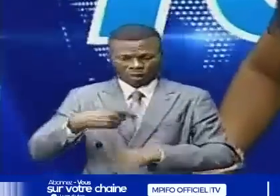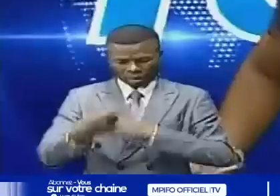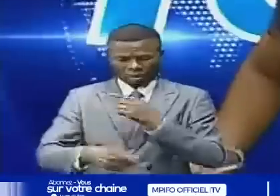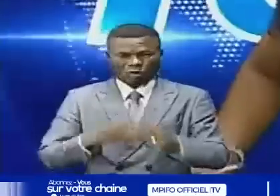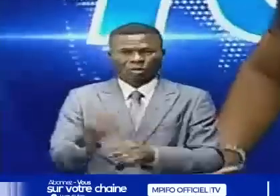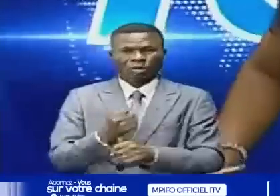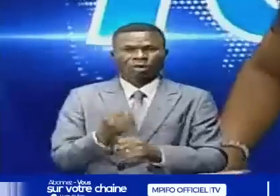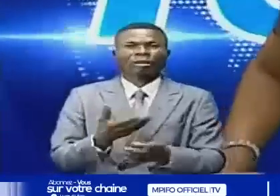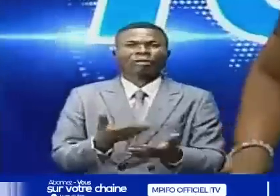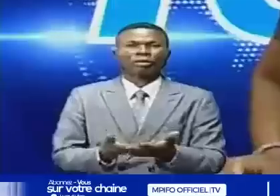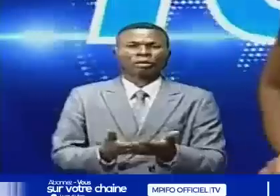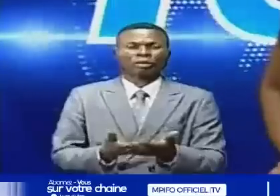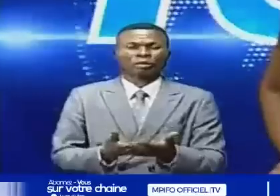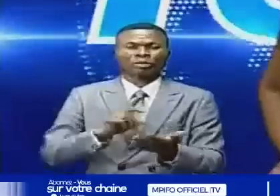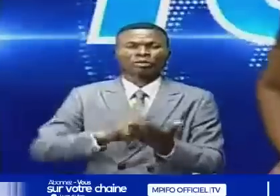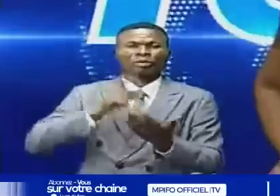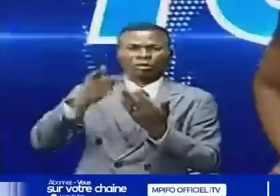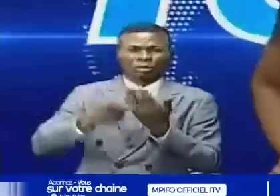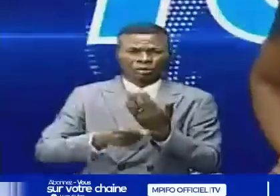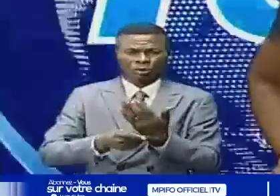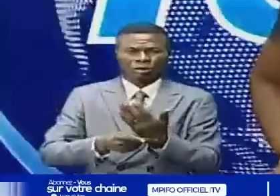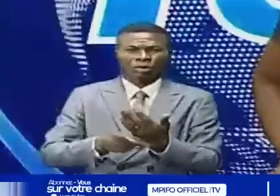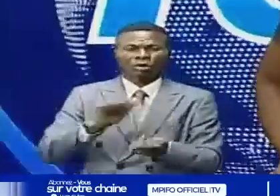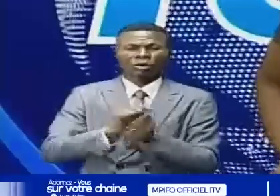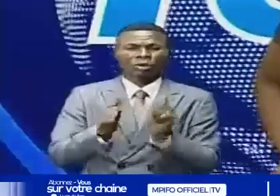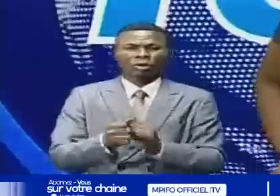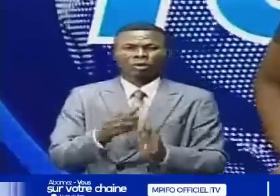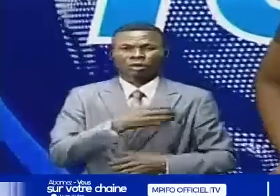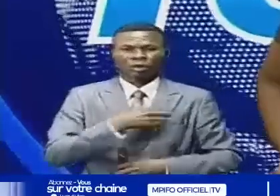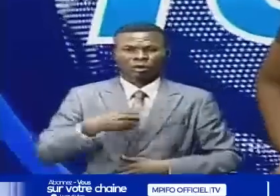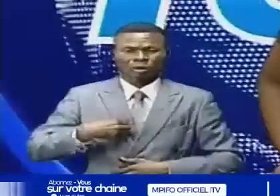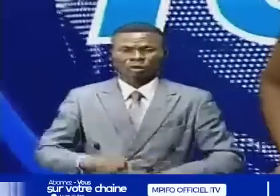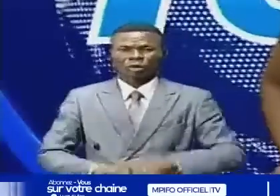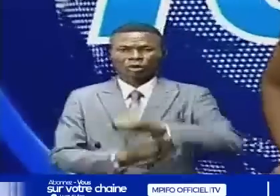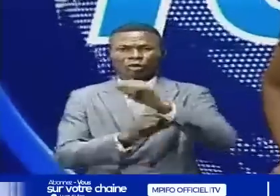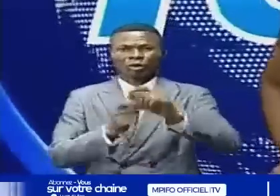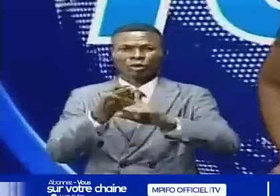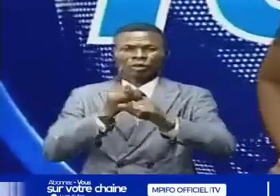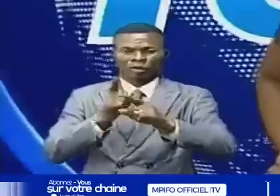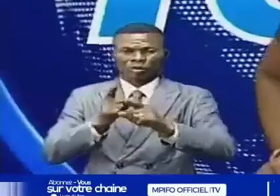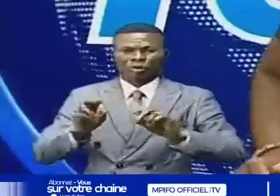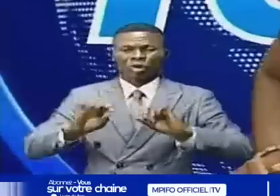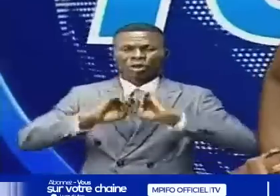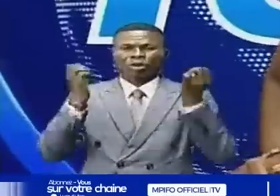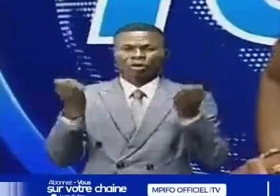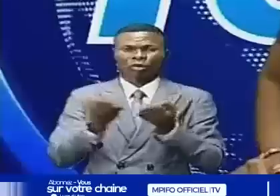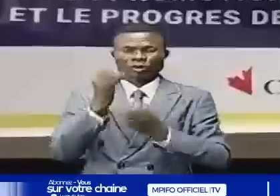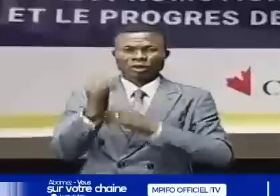en œuvre. Un programme sur le féminisme et d'assistance internationale. Jean-Richard Coallet.